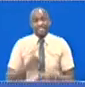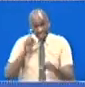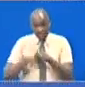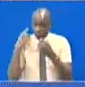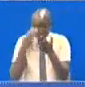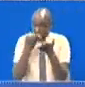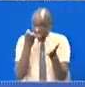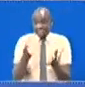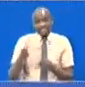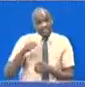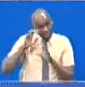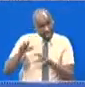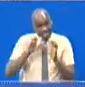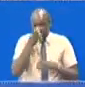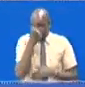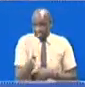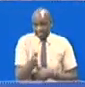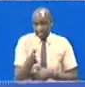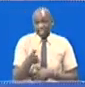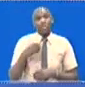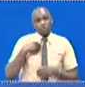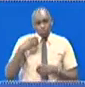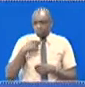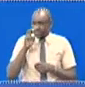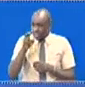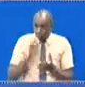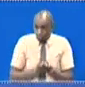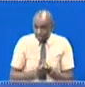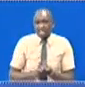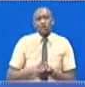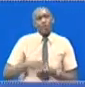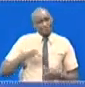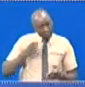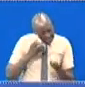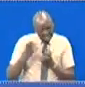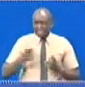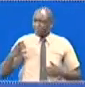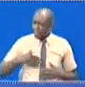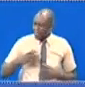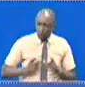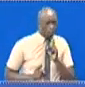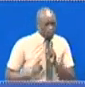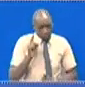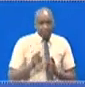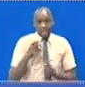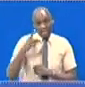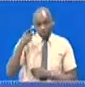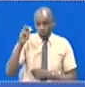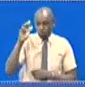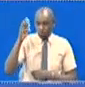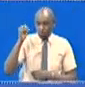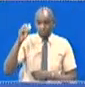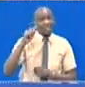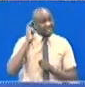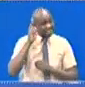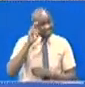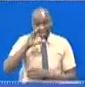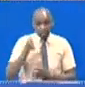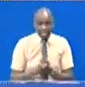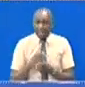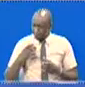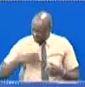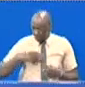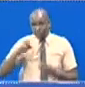Unapofika katika soko hili, cha kwanza kinachokuvutia ni jitihada ya wafanyabiashara wa soko la Kiumbu, kaunti ya Kisii, huku